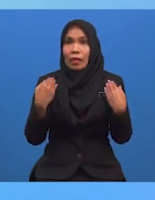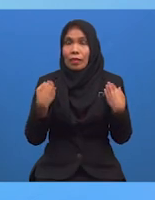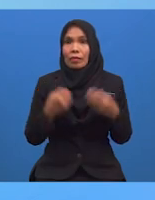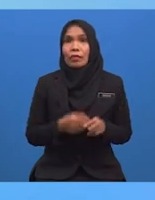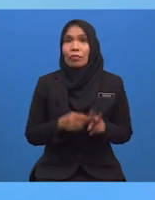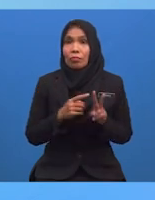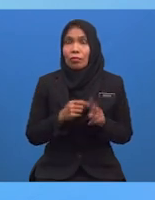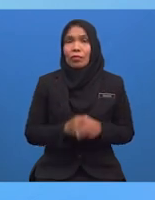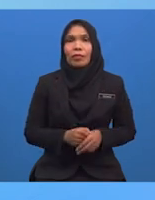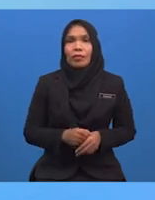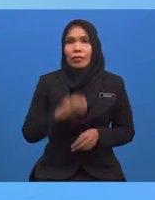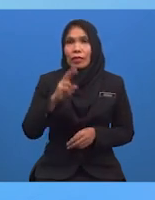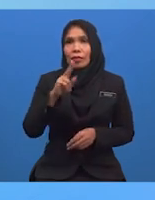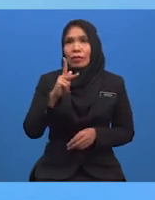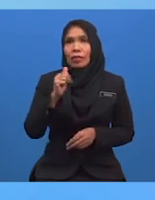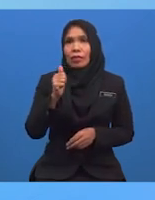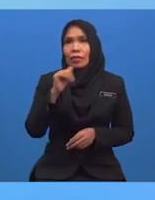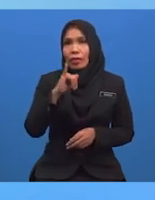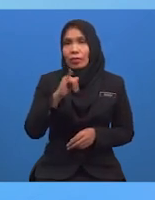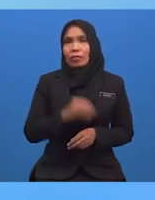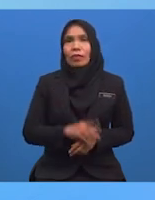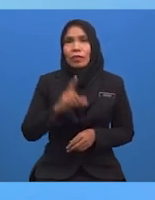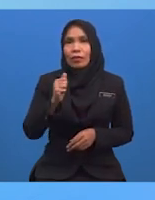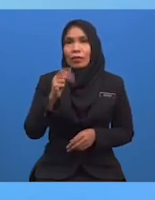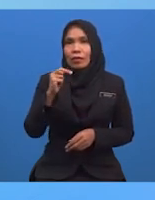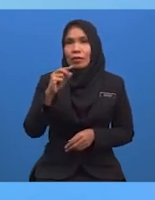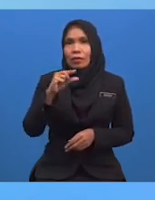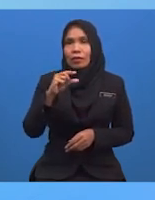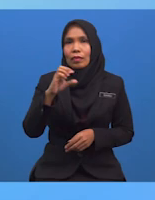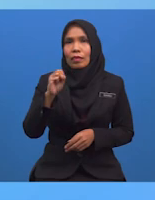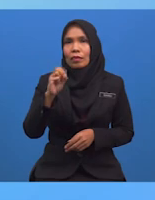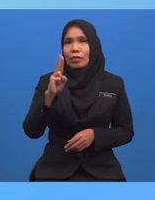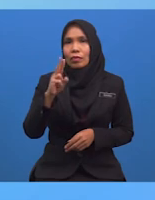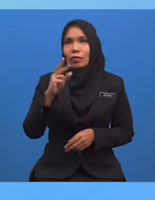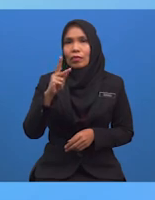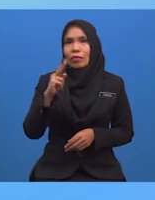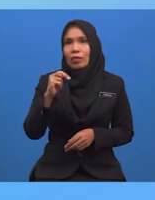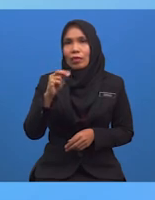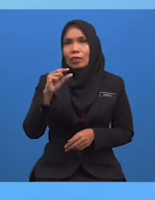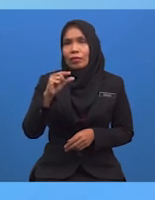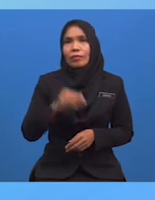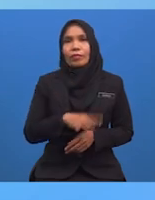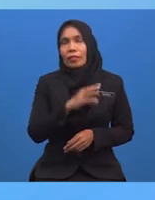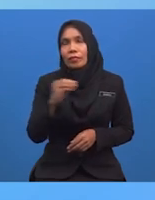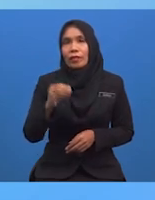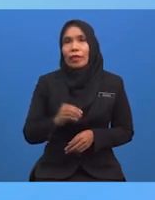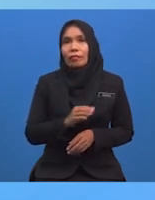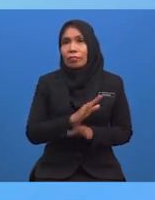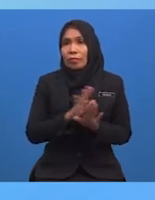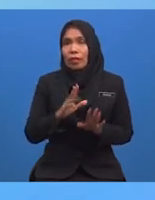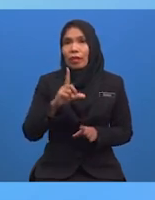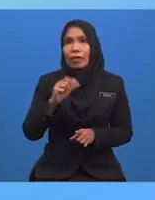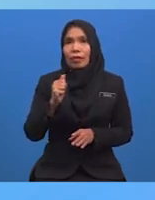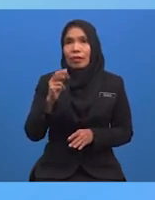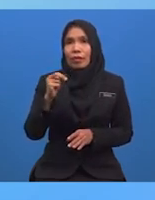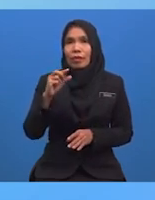langsung, seperti yang pelajar-pelajar boleh lihat pada skrin. Contoh cukai langsung ialah